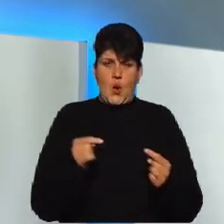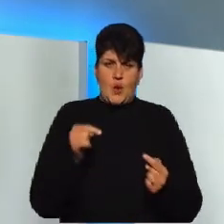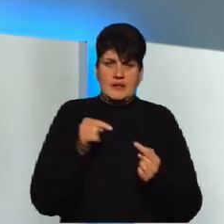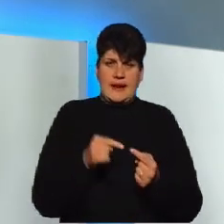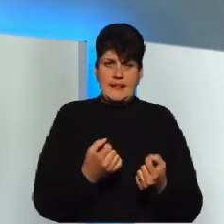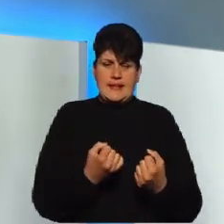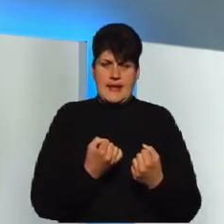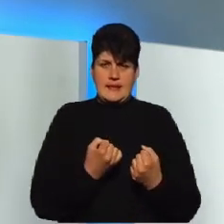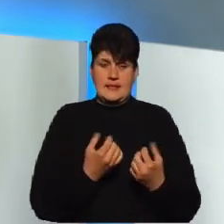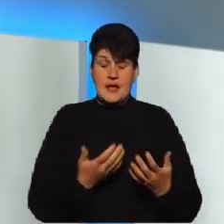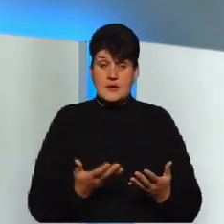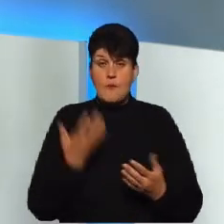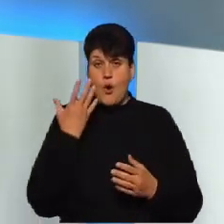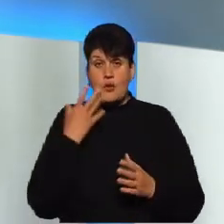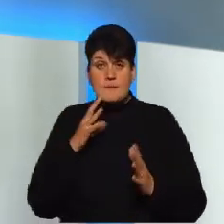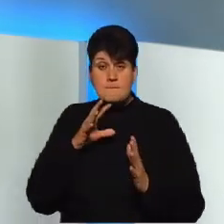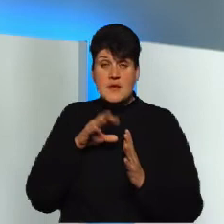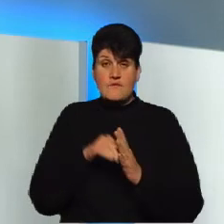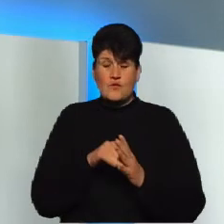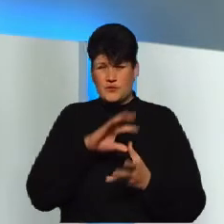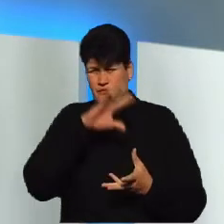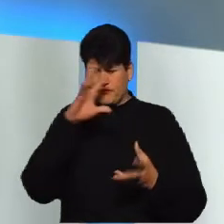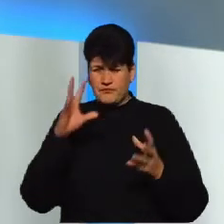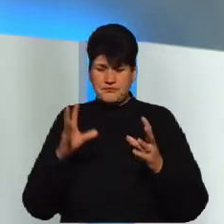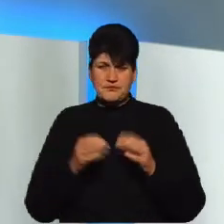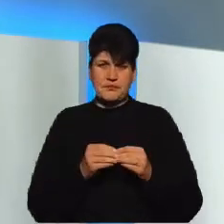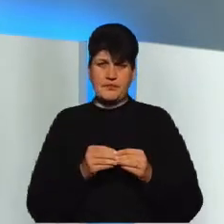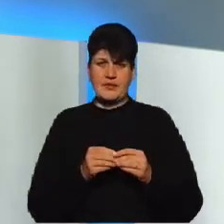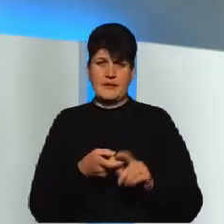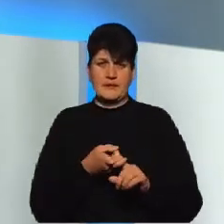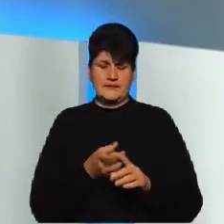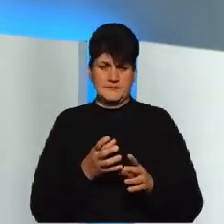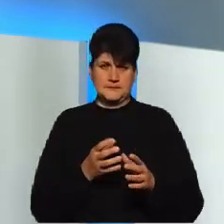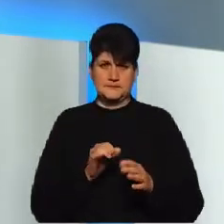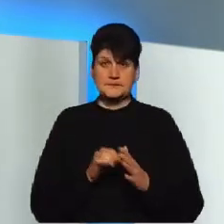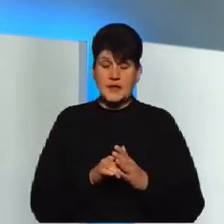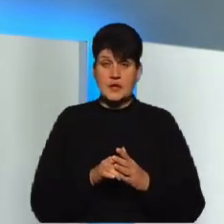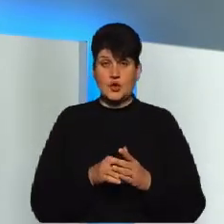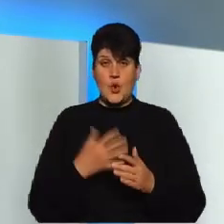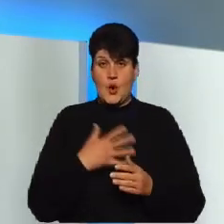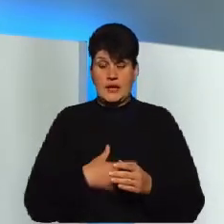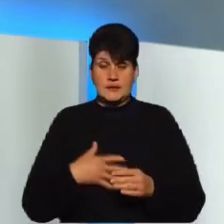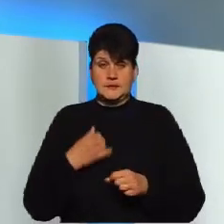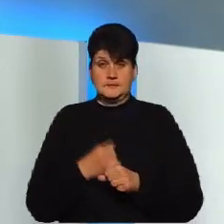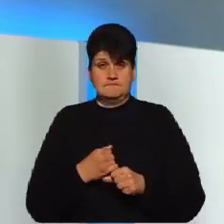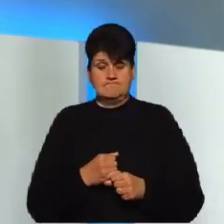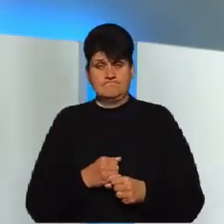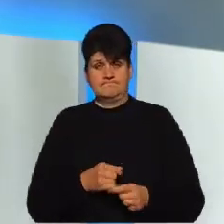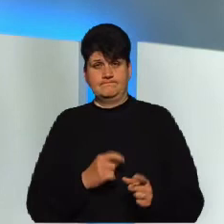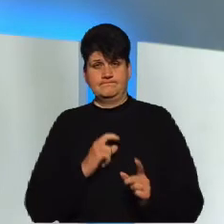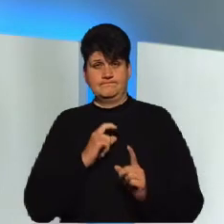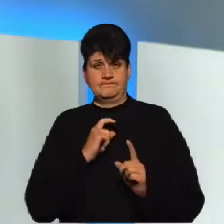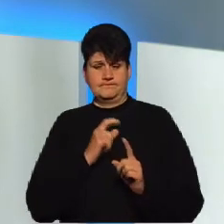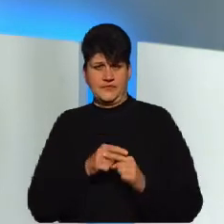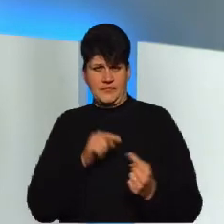коли ми вводимо цільний віріон, то організм у відповідь напрацьовує антитіла на